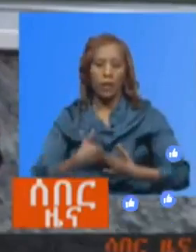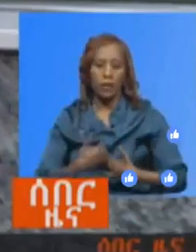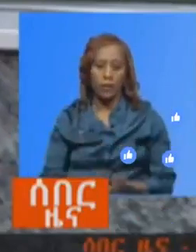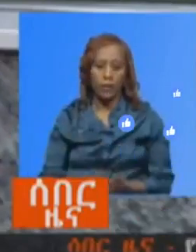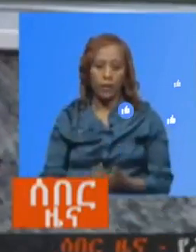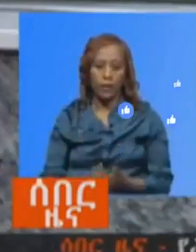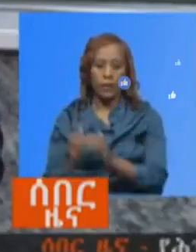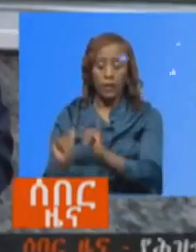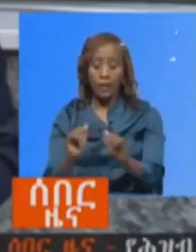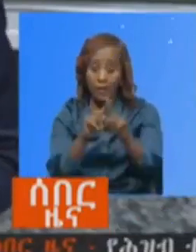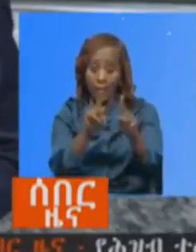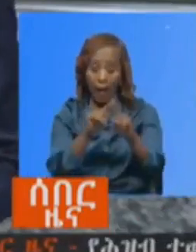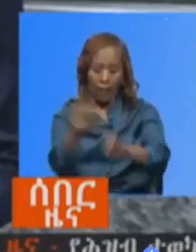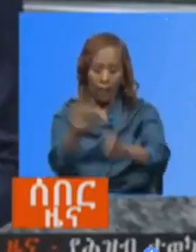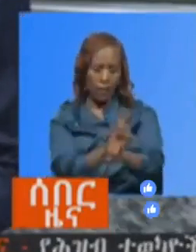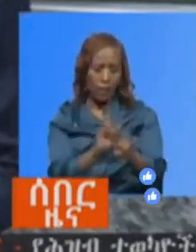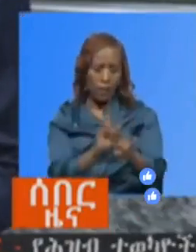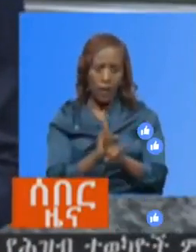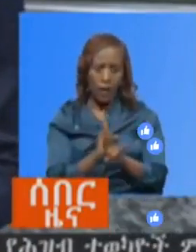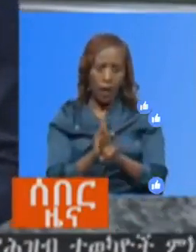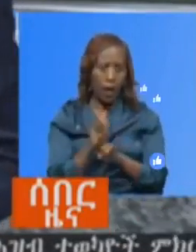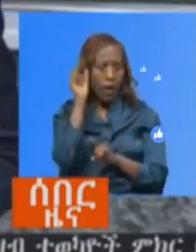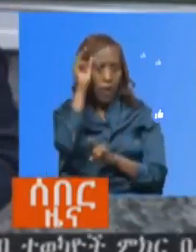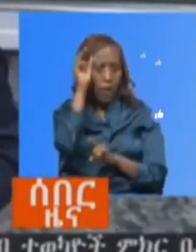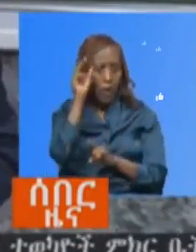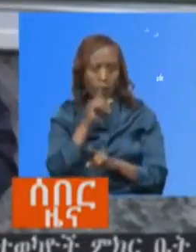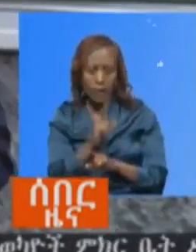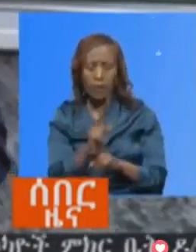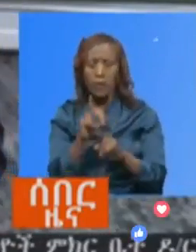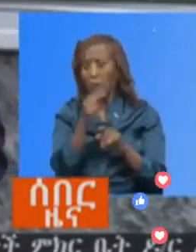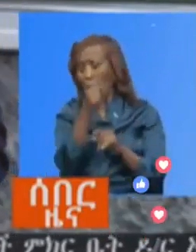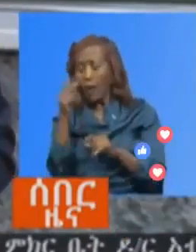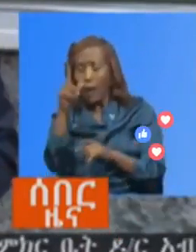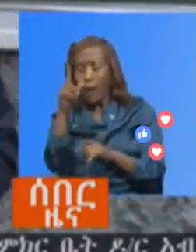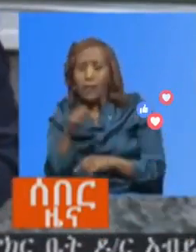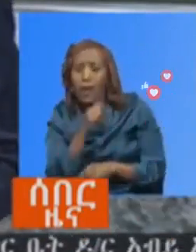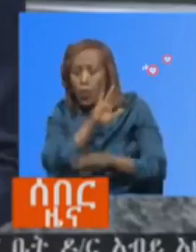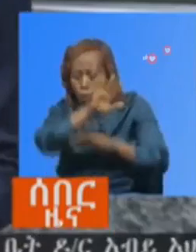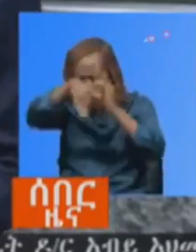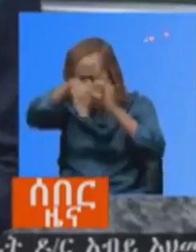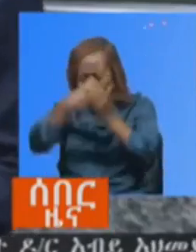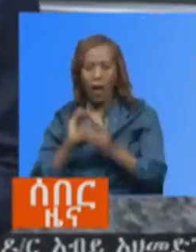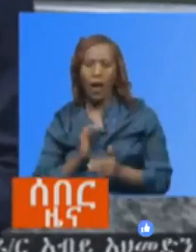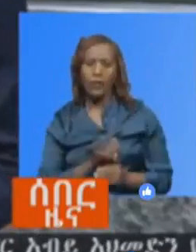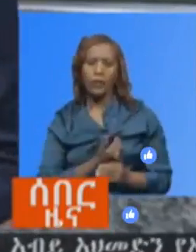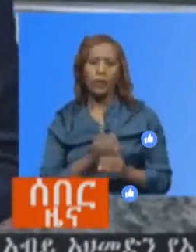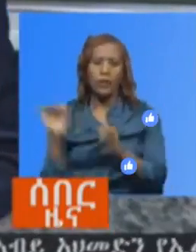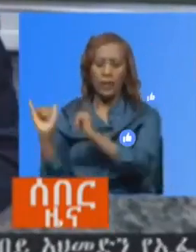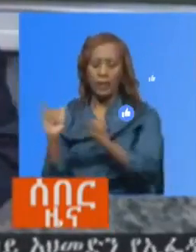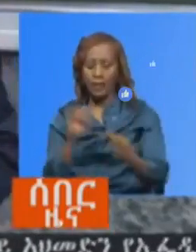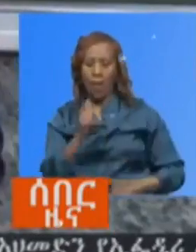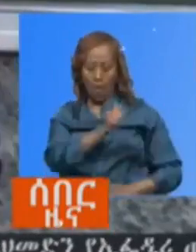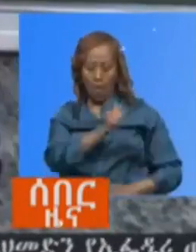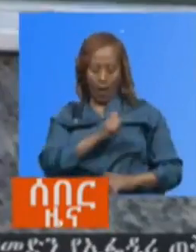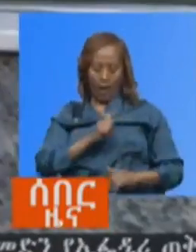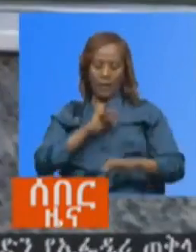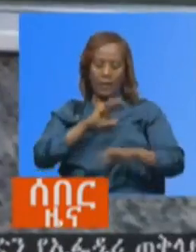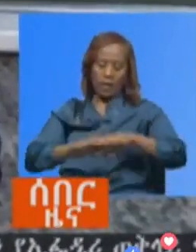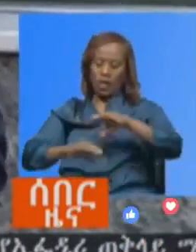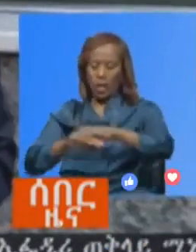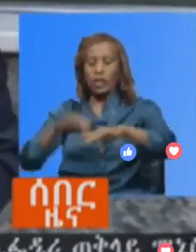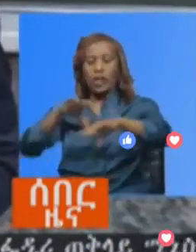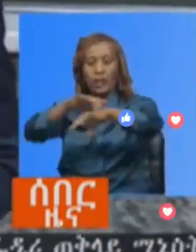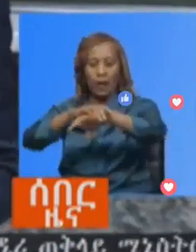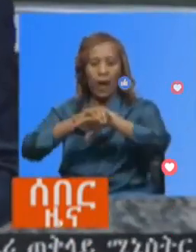እንደ ተለያየ ሀገር ዜጋ በባዕድነት በባይተዋርነት ሳይሆን ሁላችንም እንደ ባለቤቶች እጅ ለእጅ